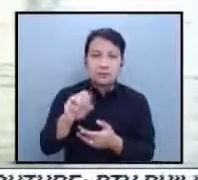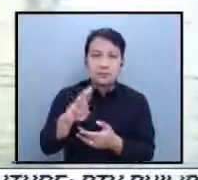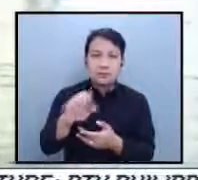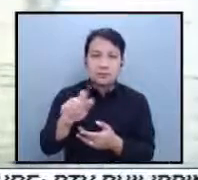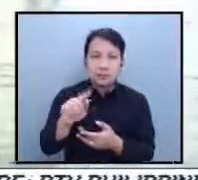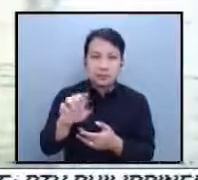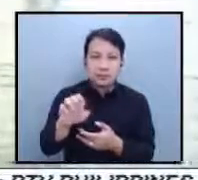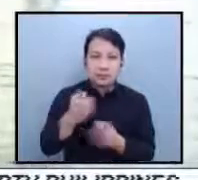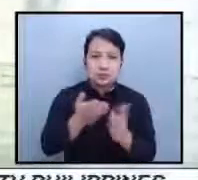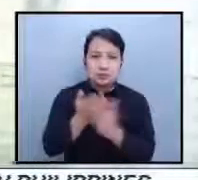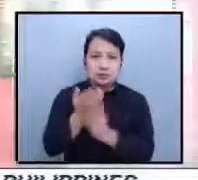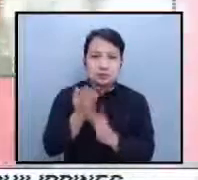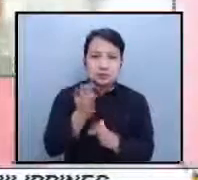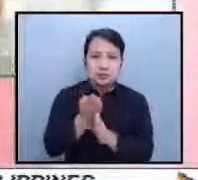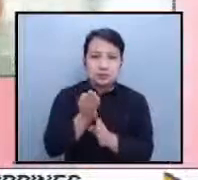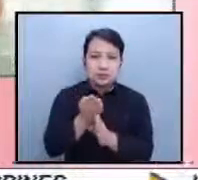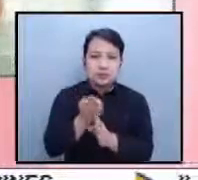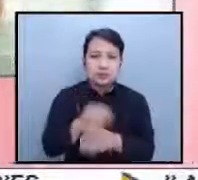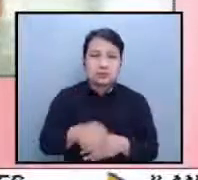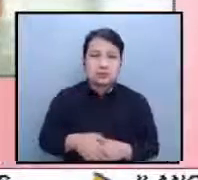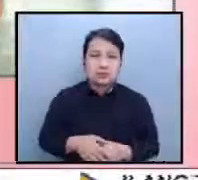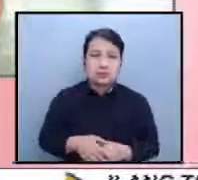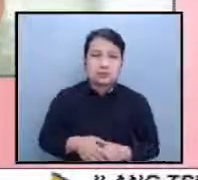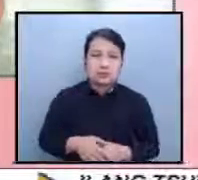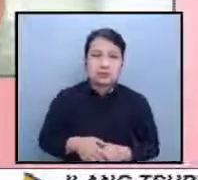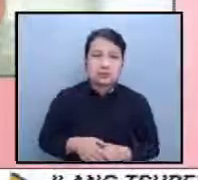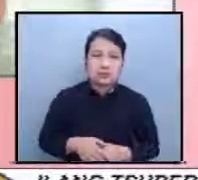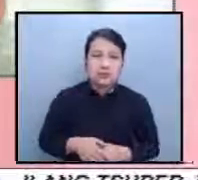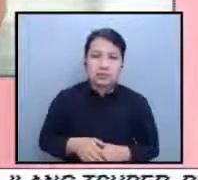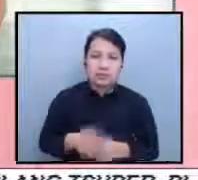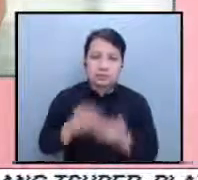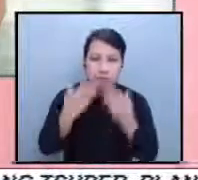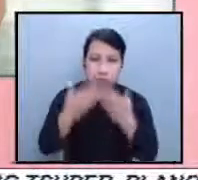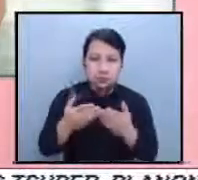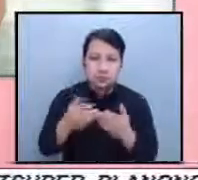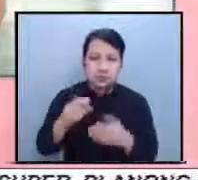ng bus. Back to you, Joey. Maraming salamat sa iyo, Noel Talakay.